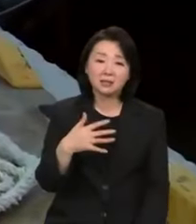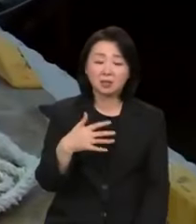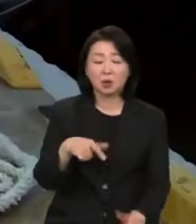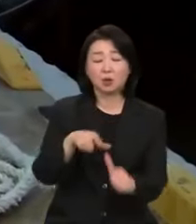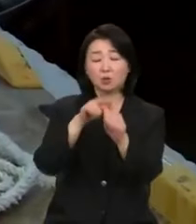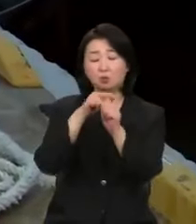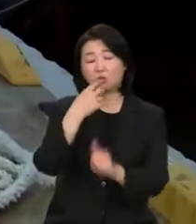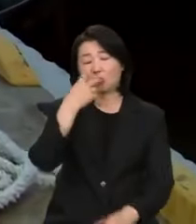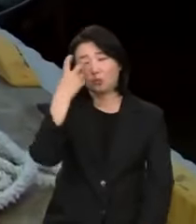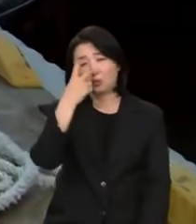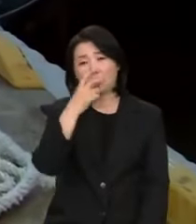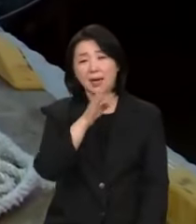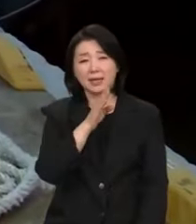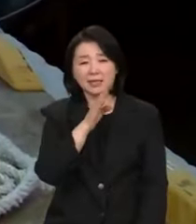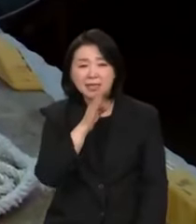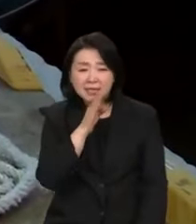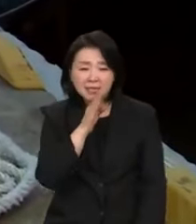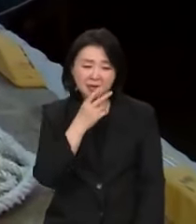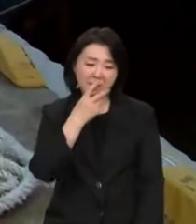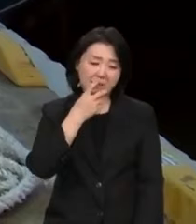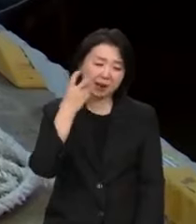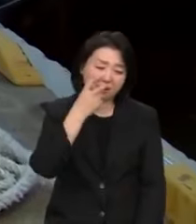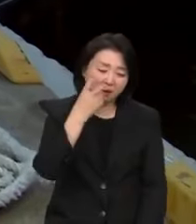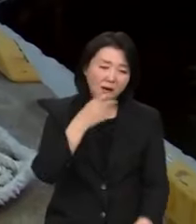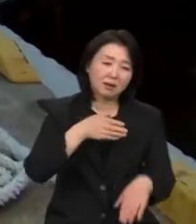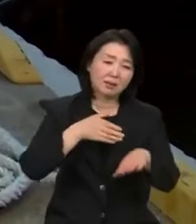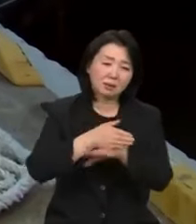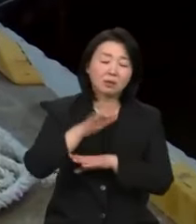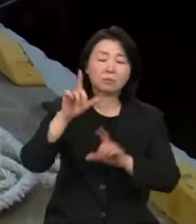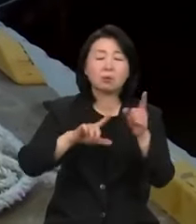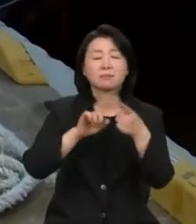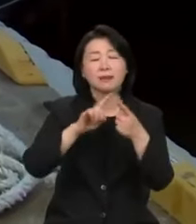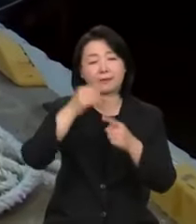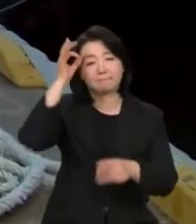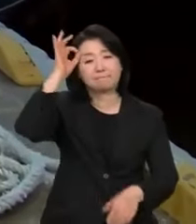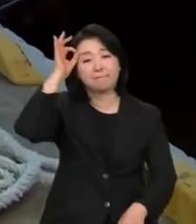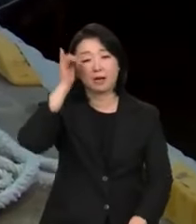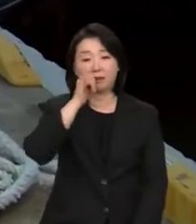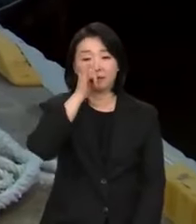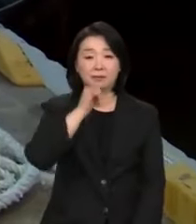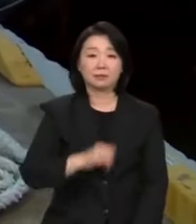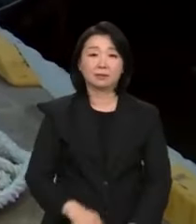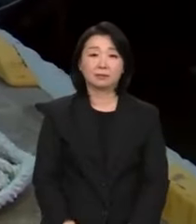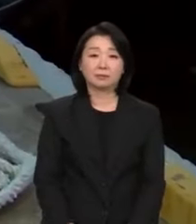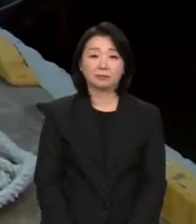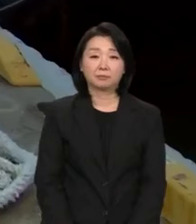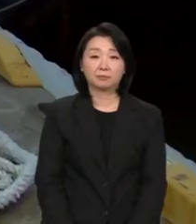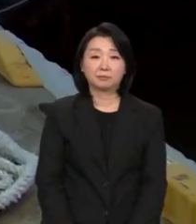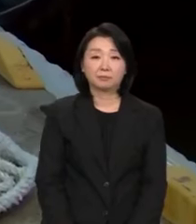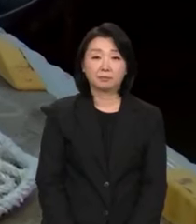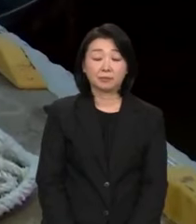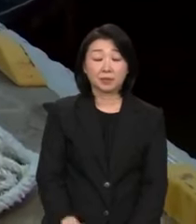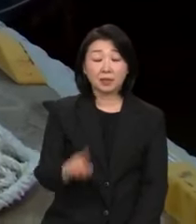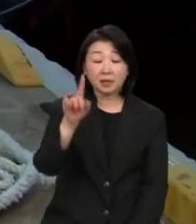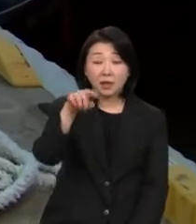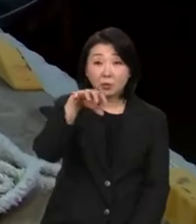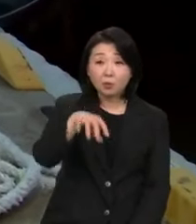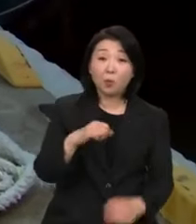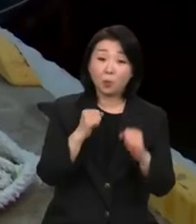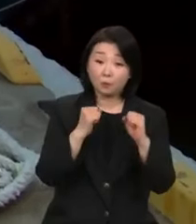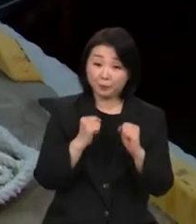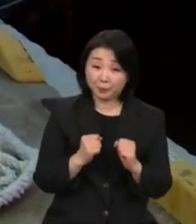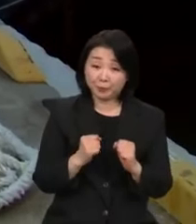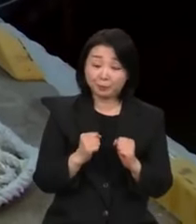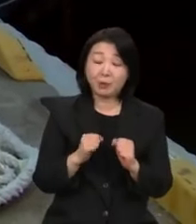진상규명까지 더디기만 했던 대한민국, 그때의 그 모습을 기억나게 합니다. 네, 서복현 기자는 내일도 현장을 지키면서